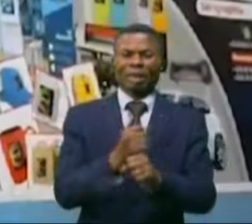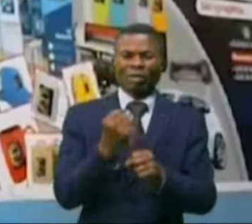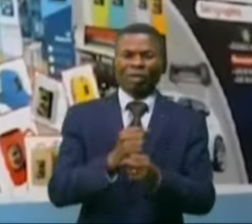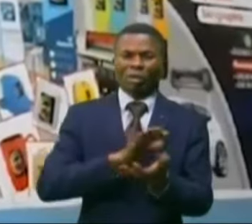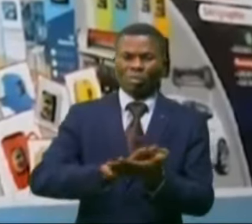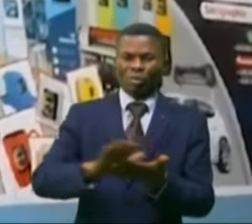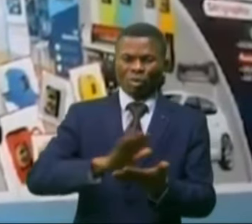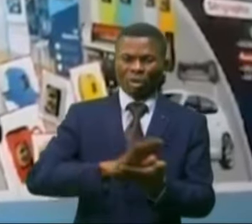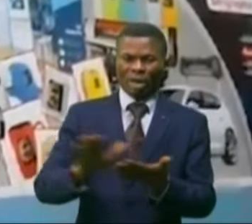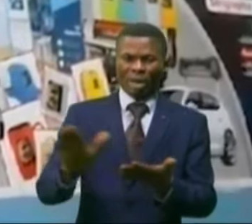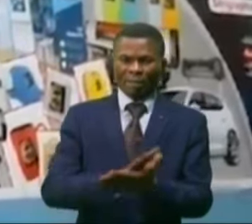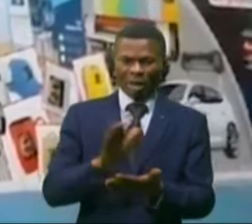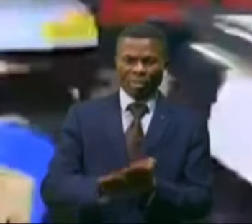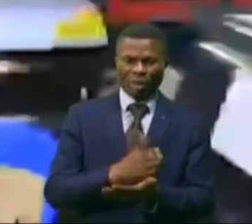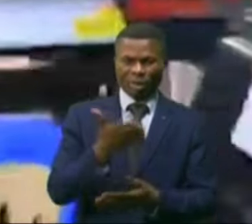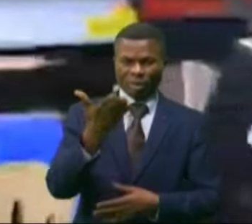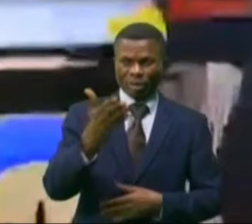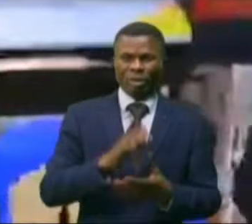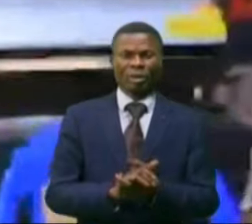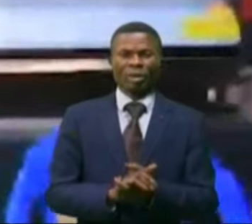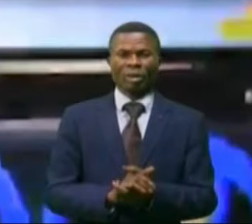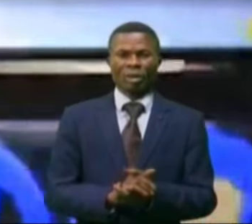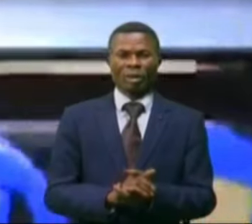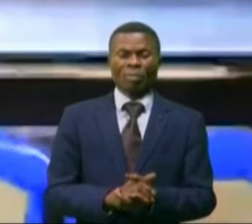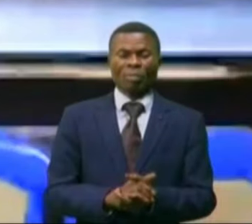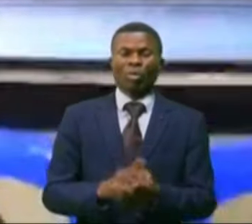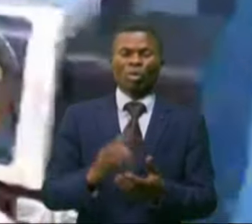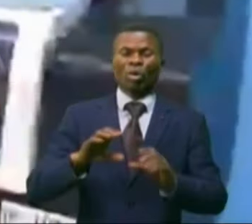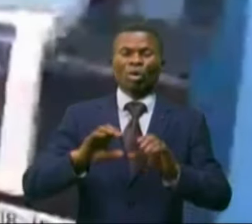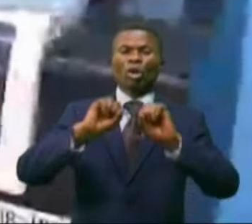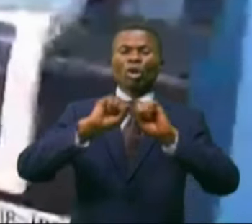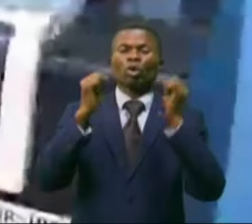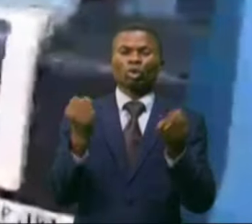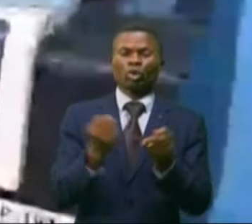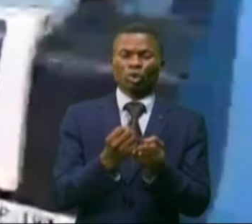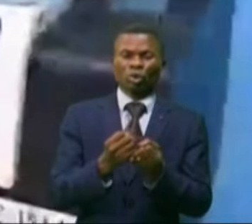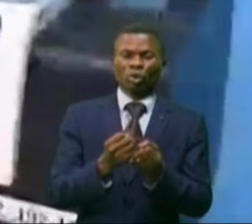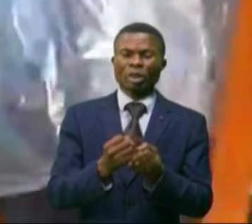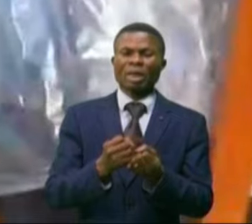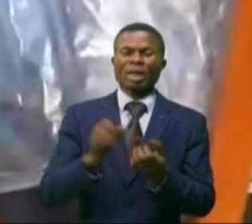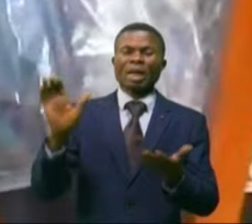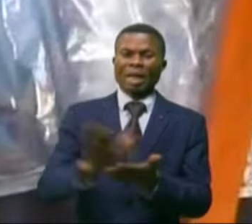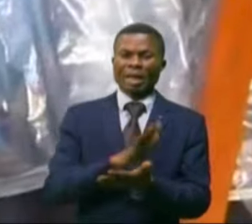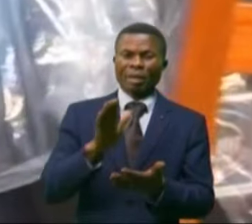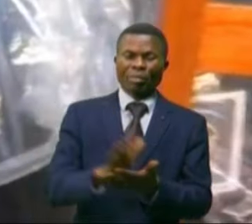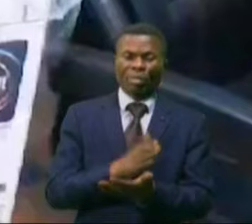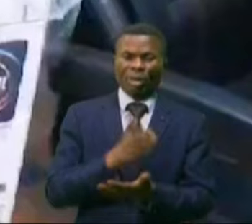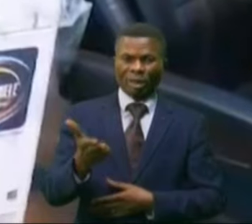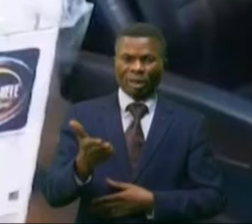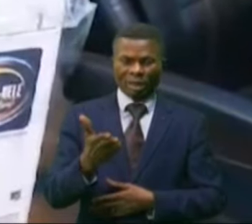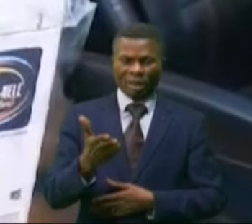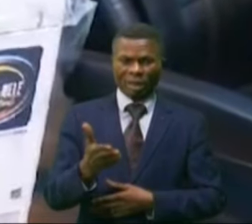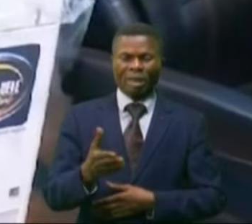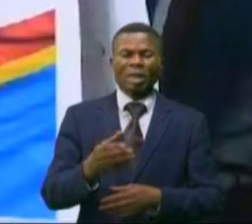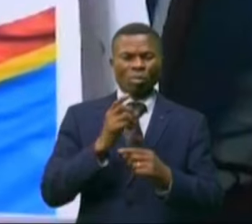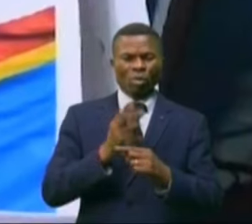province du Haut-Ouélé dispose de sa propre imprimerie moderne avec un équipement de dernière génération pour la gestion conséquente des imprimés